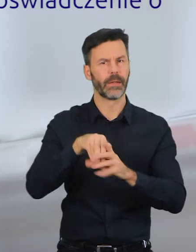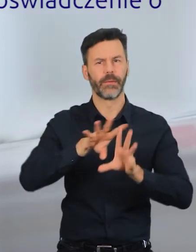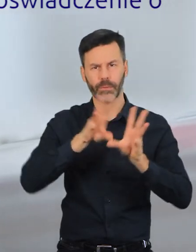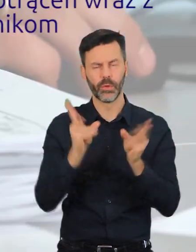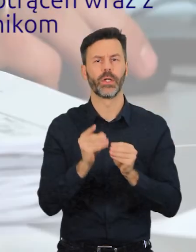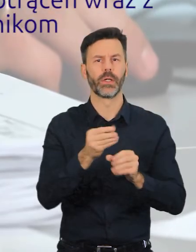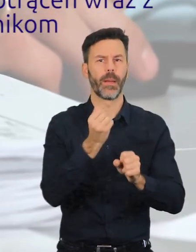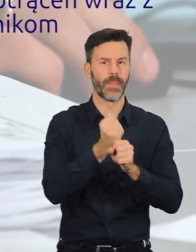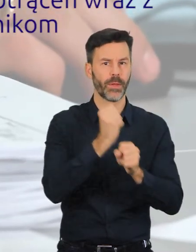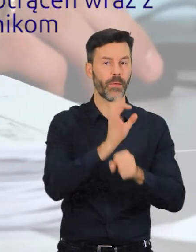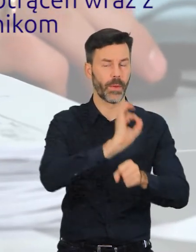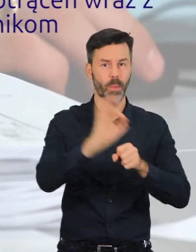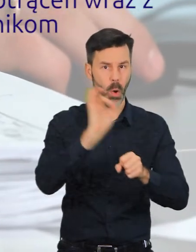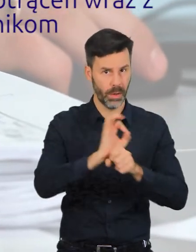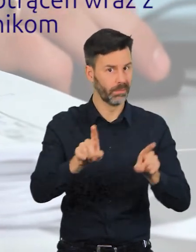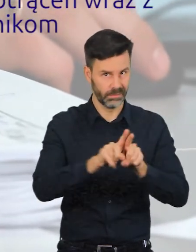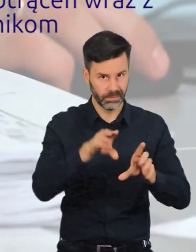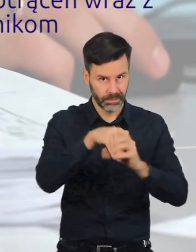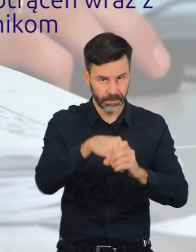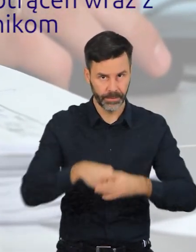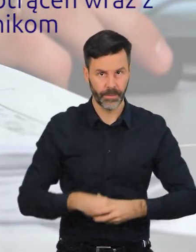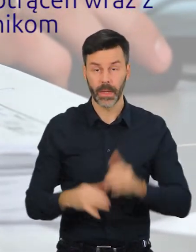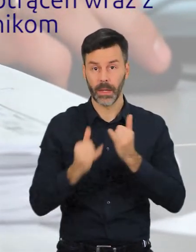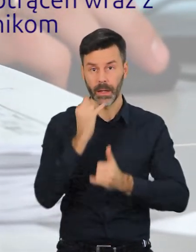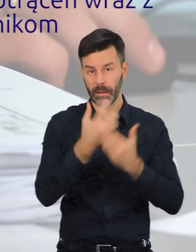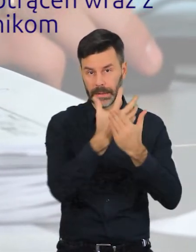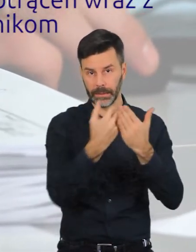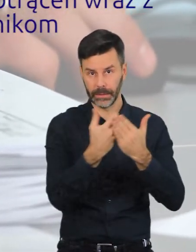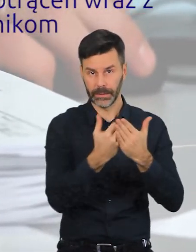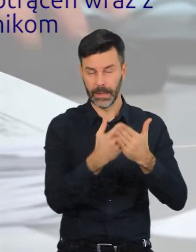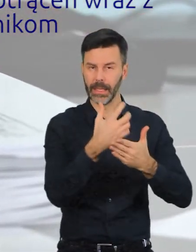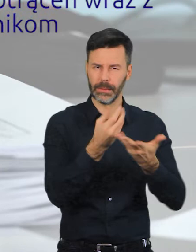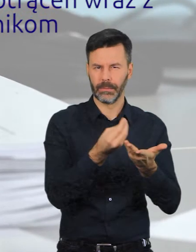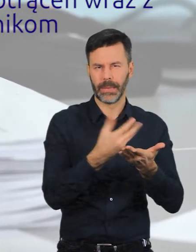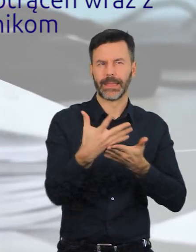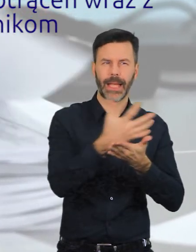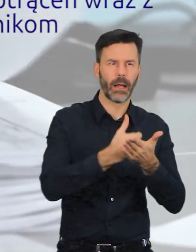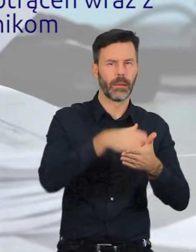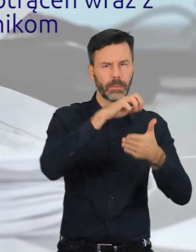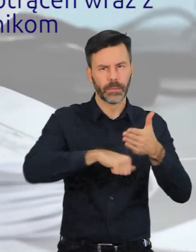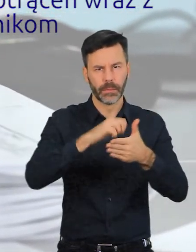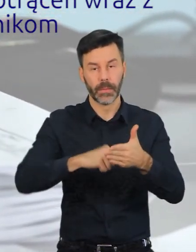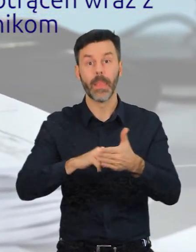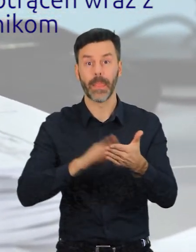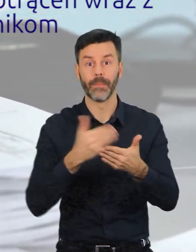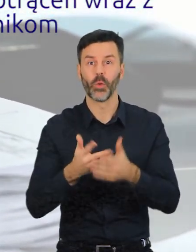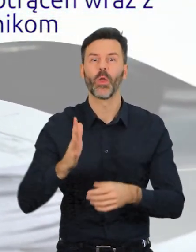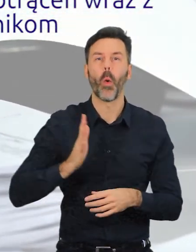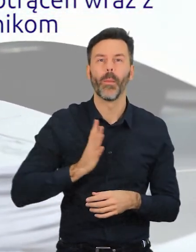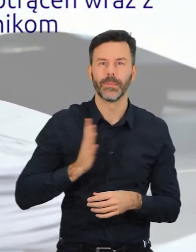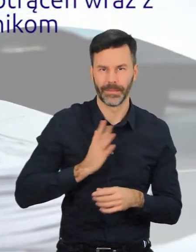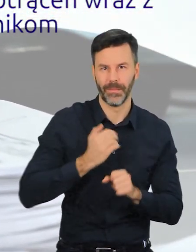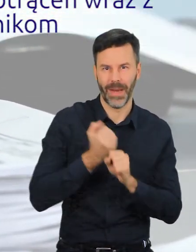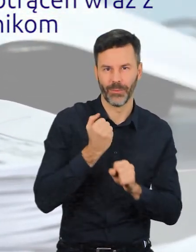do projektu. W przypadku dokonania potrąceń od wynagrodzeń, np. z tytułu dobrowolnego ubezpieczenia pracowniczego,